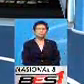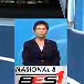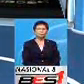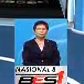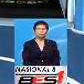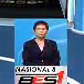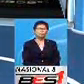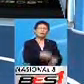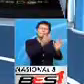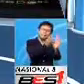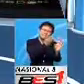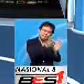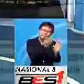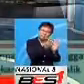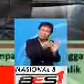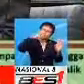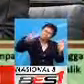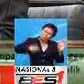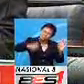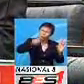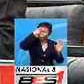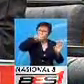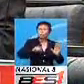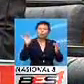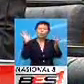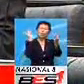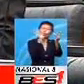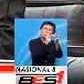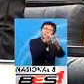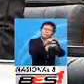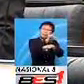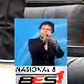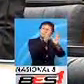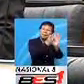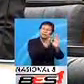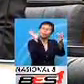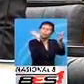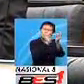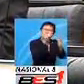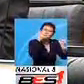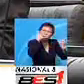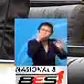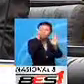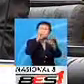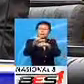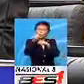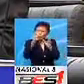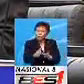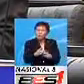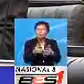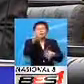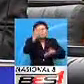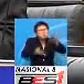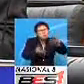institusi perbanan juga dikehendaki untuk menghubungi pelanggan dengan segera apabila mendapati pelanggan mungkin